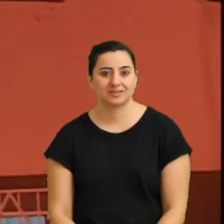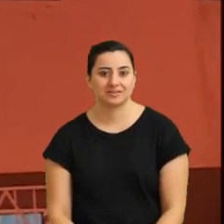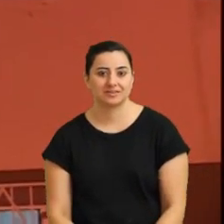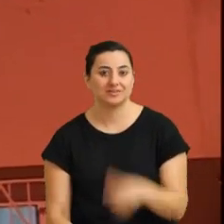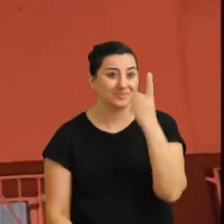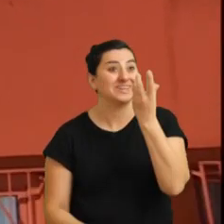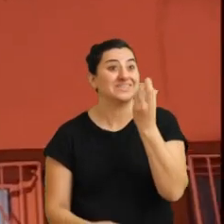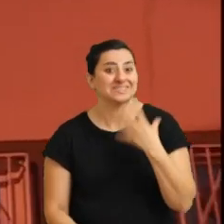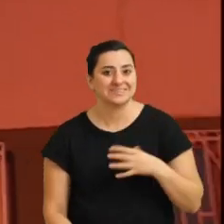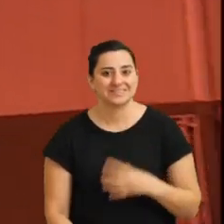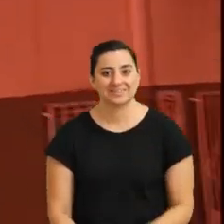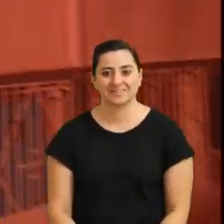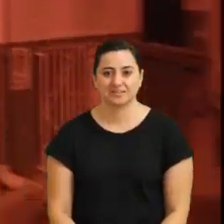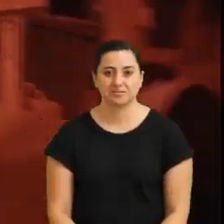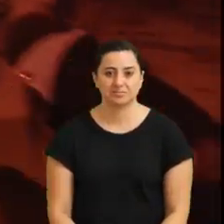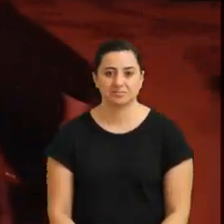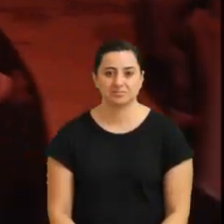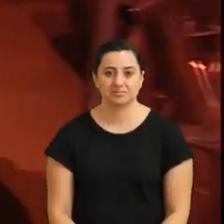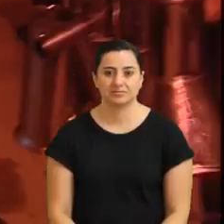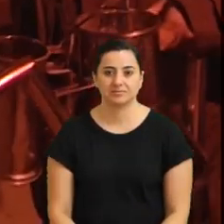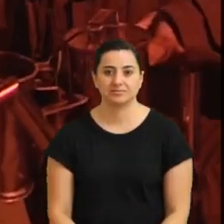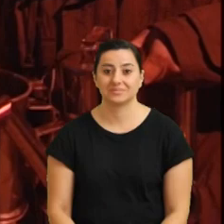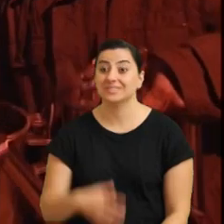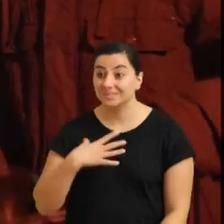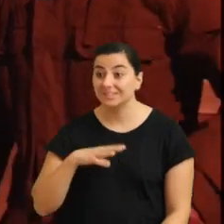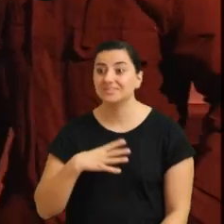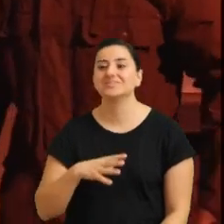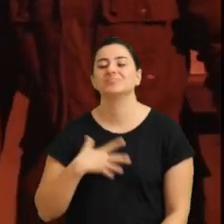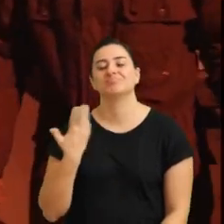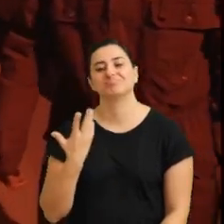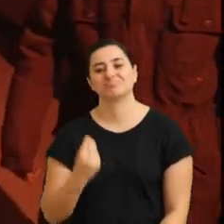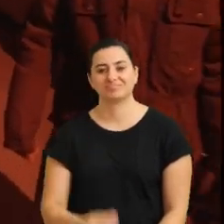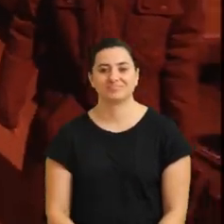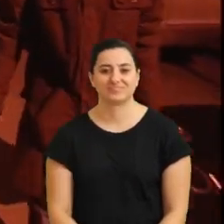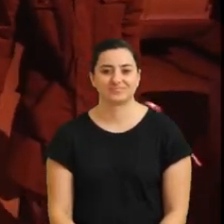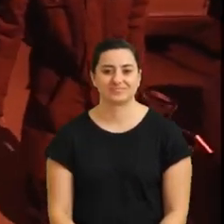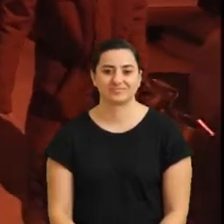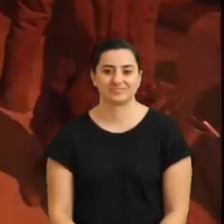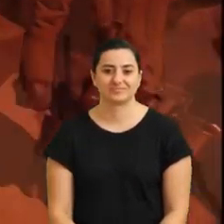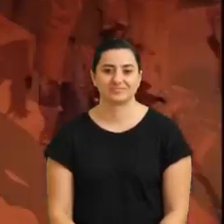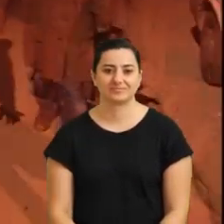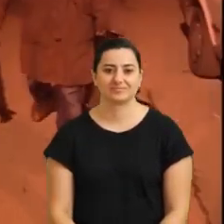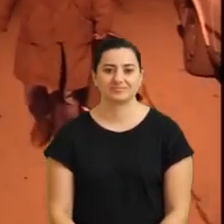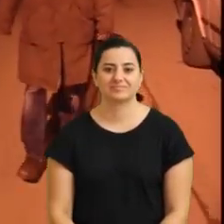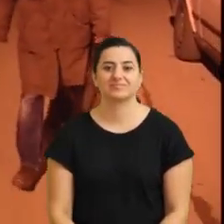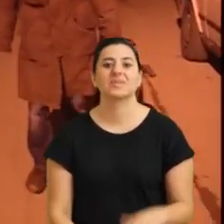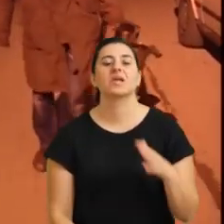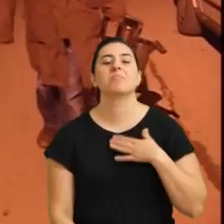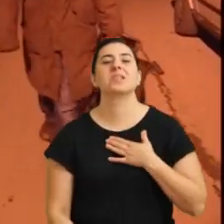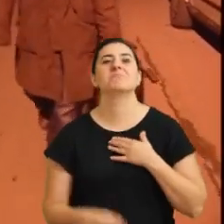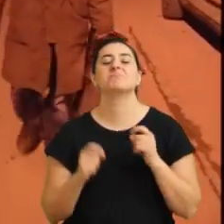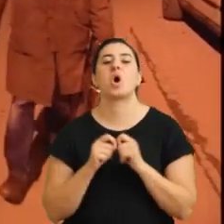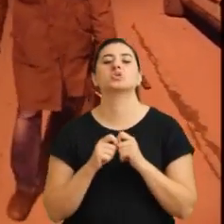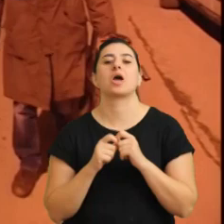bardağı. Boza! İster misiniz? İstemiyorsunuz. Tamam. Benim